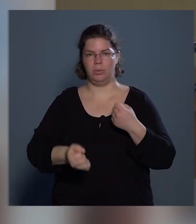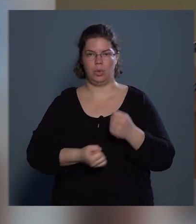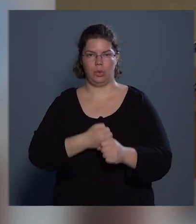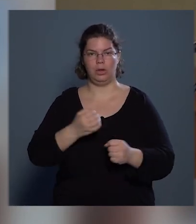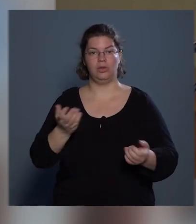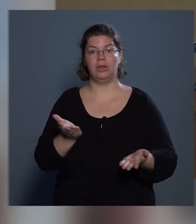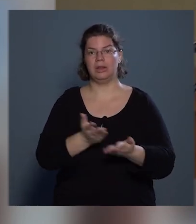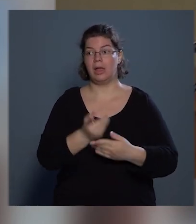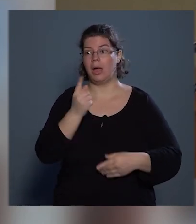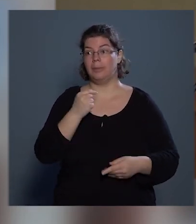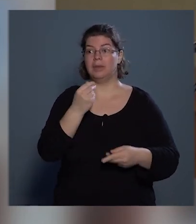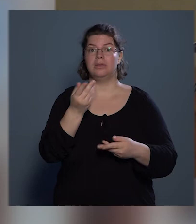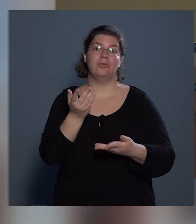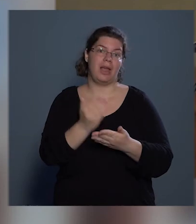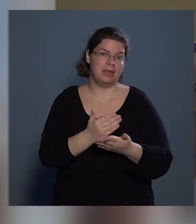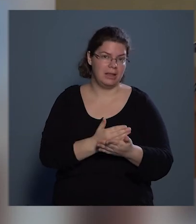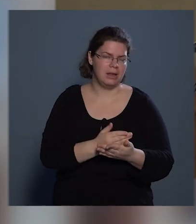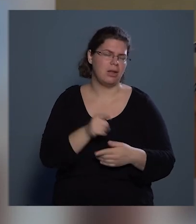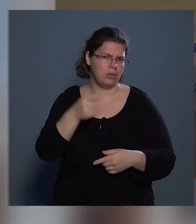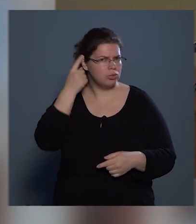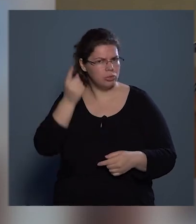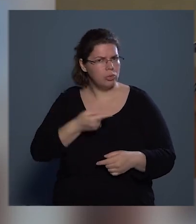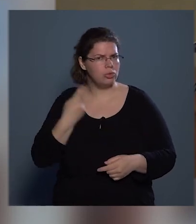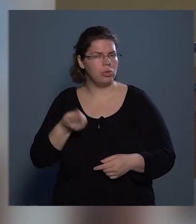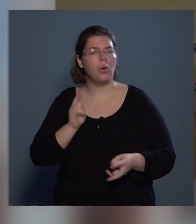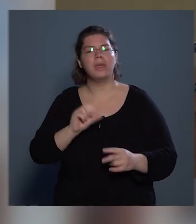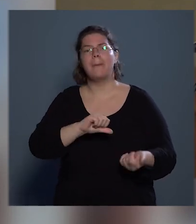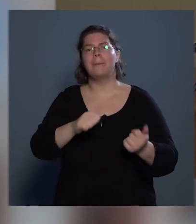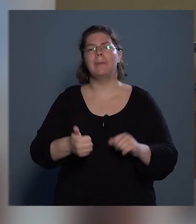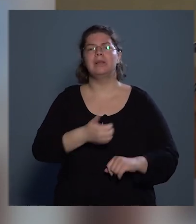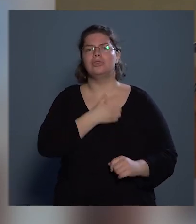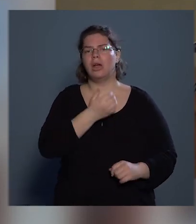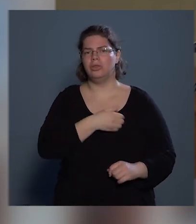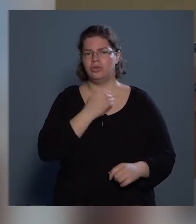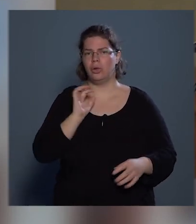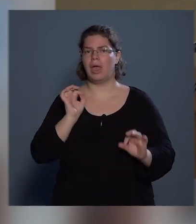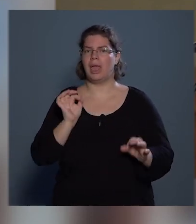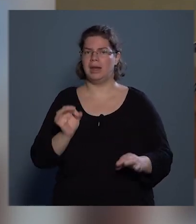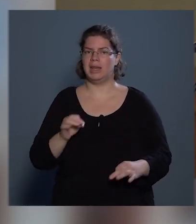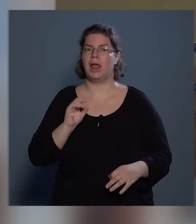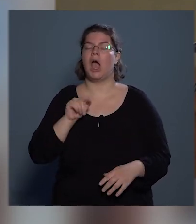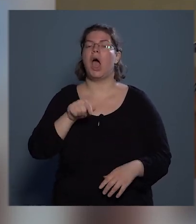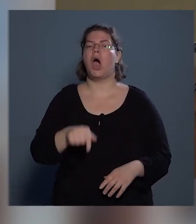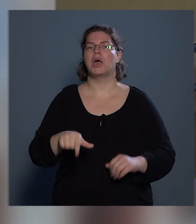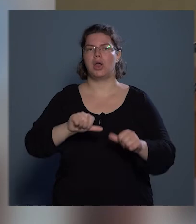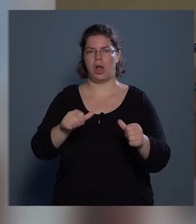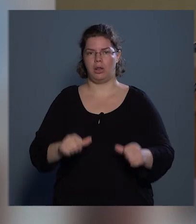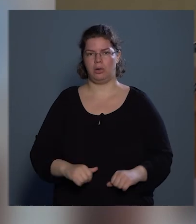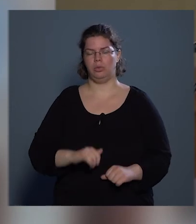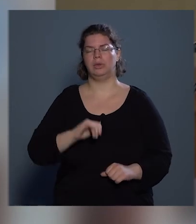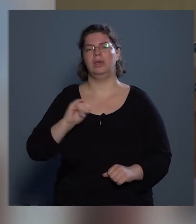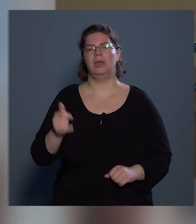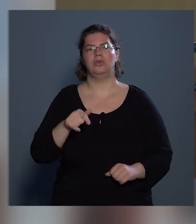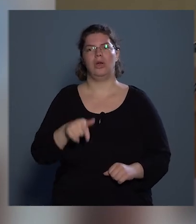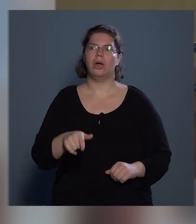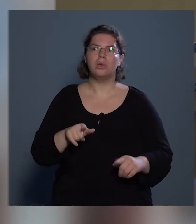amit feltételezünk, ugye azért azt tudjuk, hogy a baptista iskola eredetileg arra alakult, és arra úgy